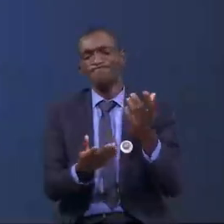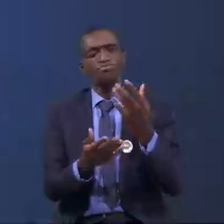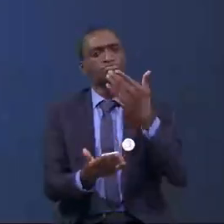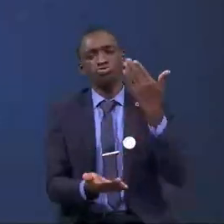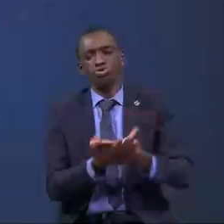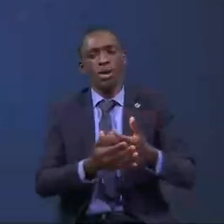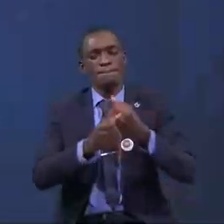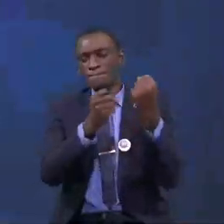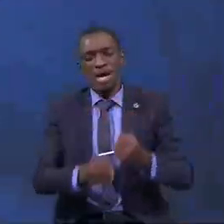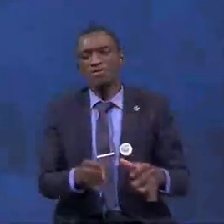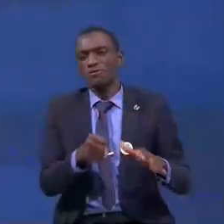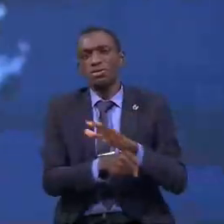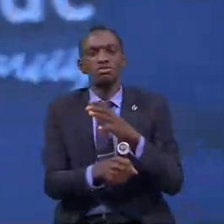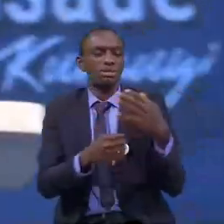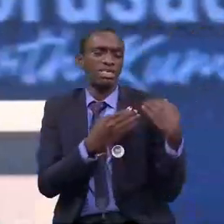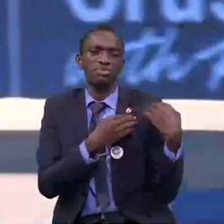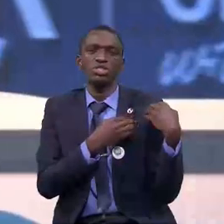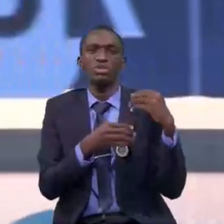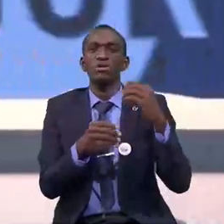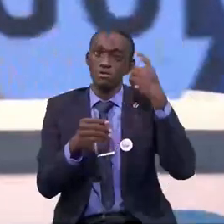une personne puissante est décédée,